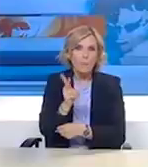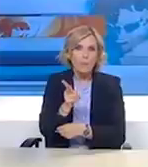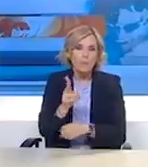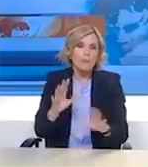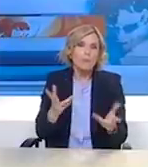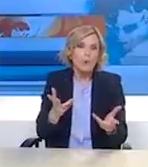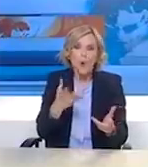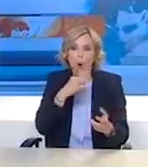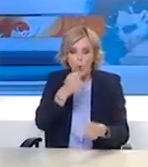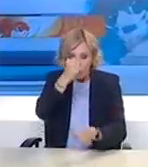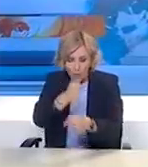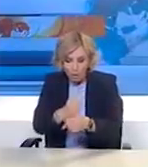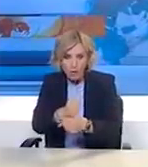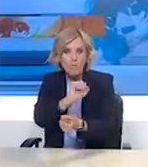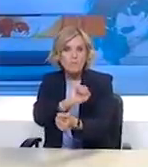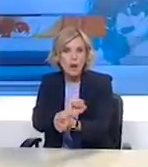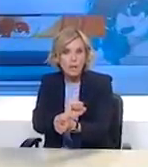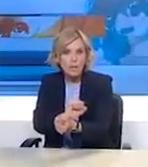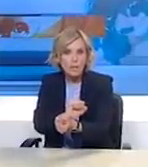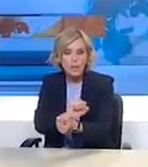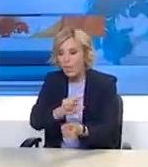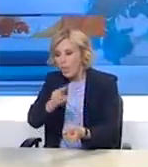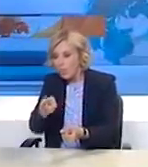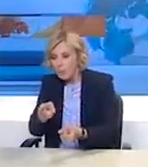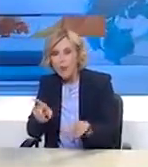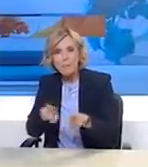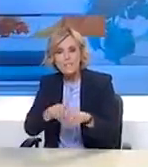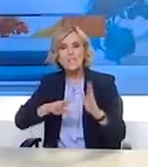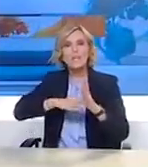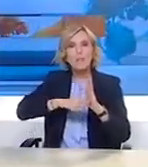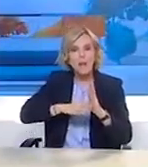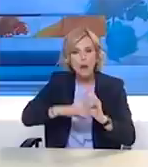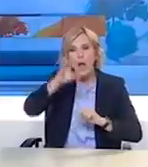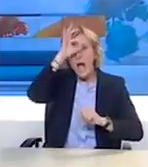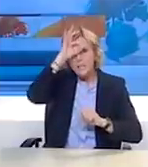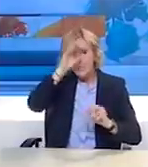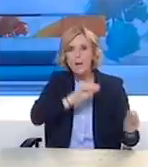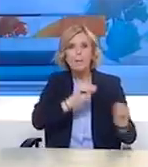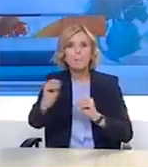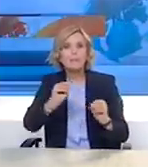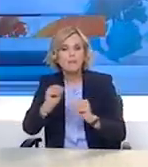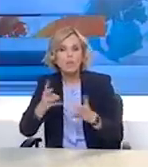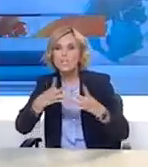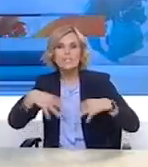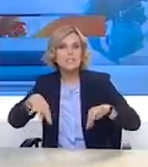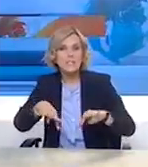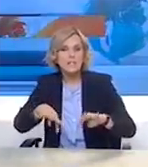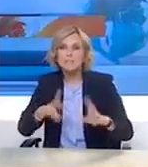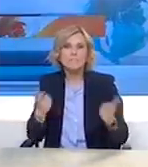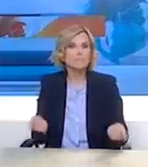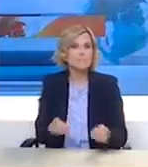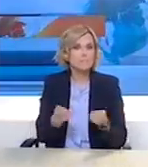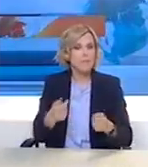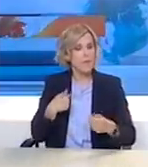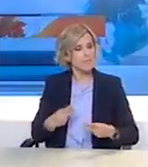θα έρθουν σε επαφή με όλα αυτά τα άτομα, συγκρατούμενους, σοφρονιστικούς υπαλλήλους, αστυνομικούς κατά τη μεταφορά, συγγενείς? Έχουν